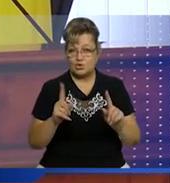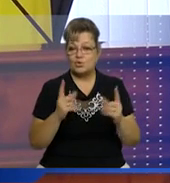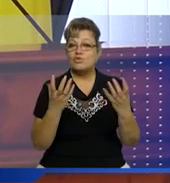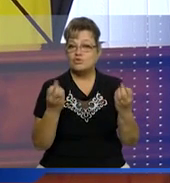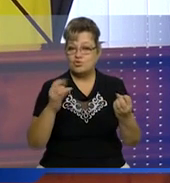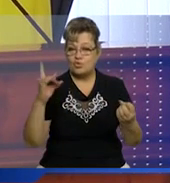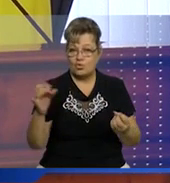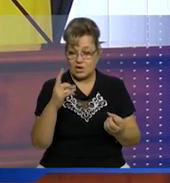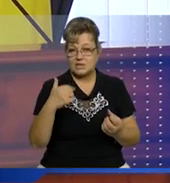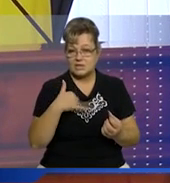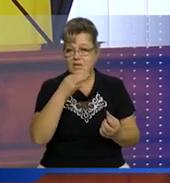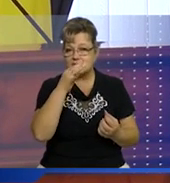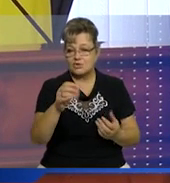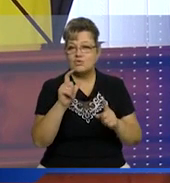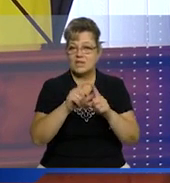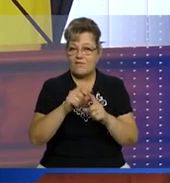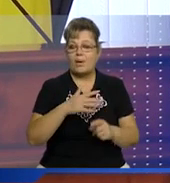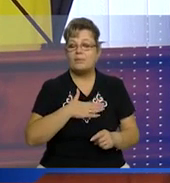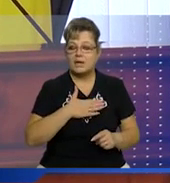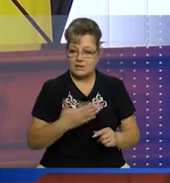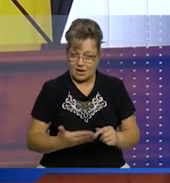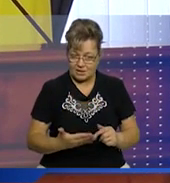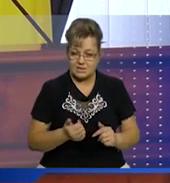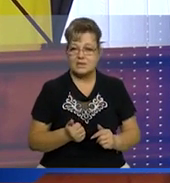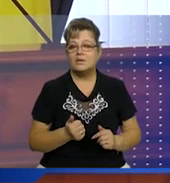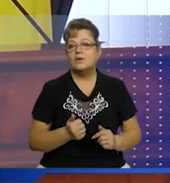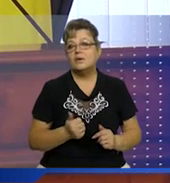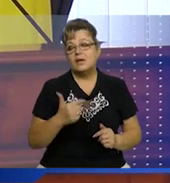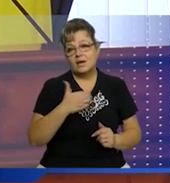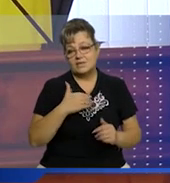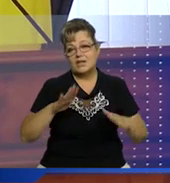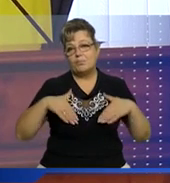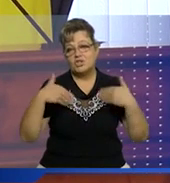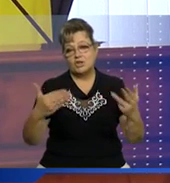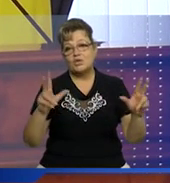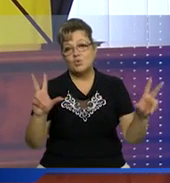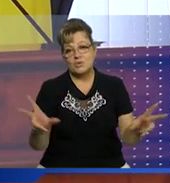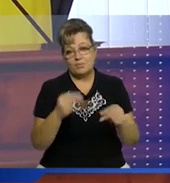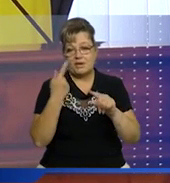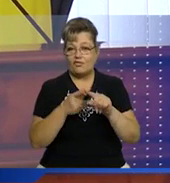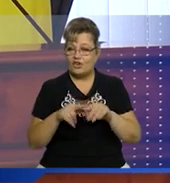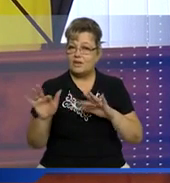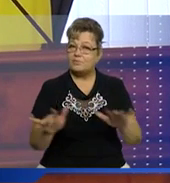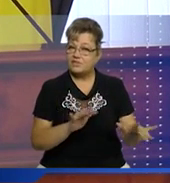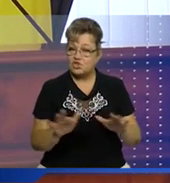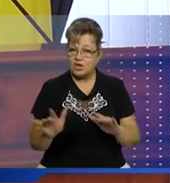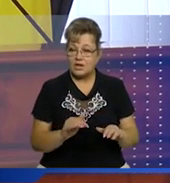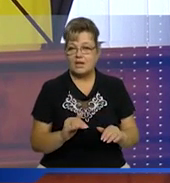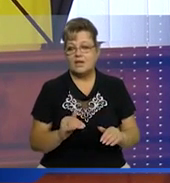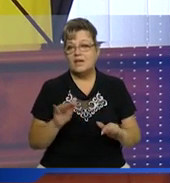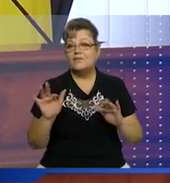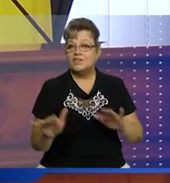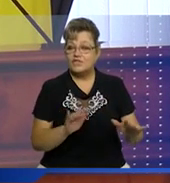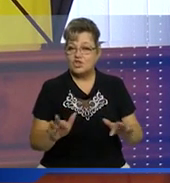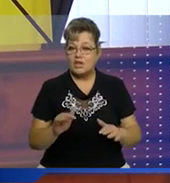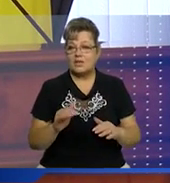раз выскажем вам слова благодарности, я хотел бы вам пожелать успехов в этом движении, в